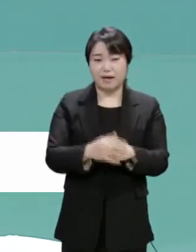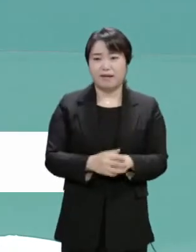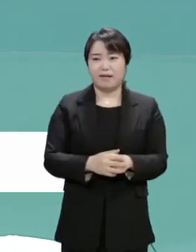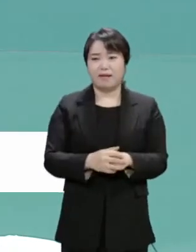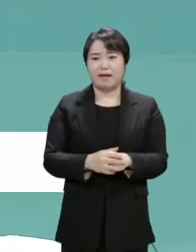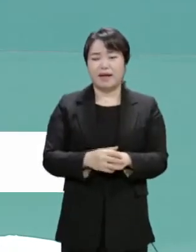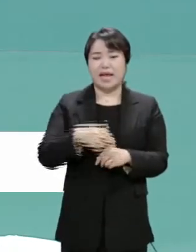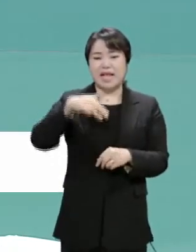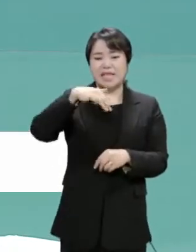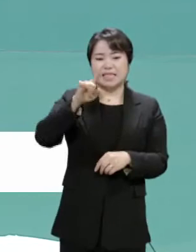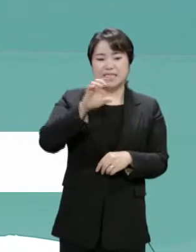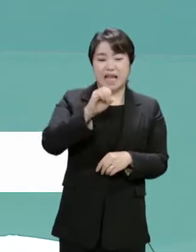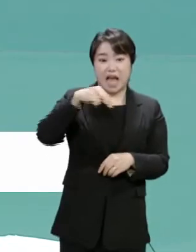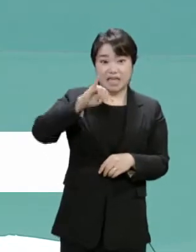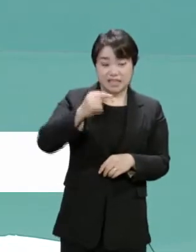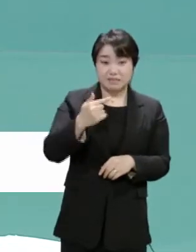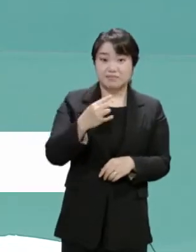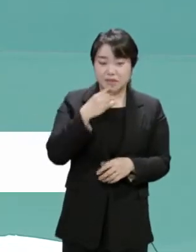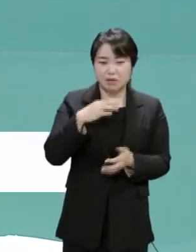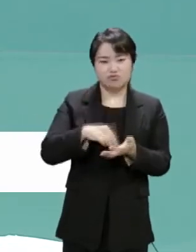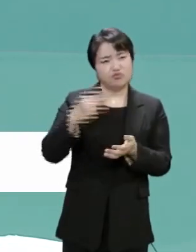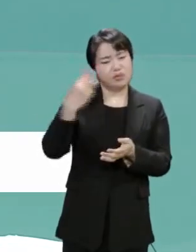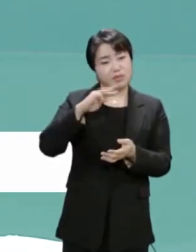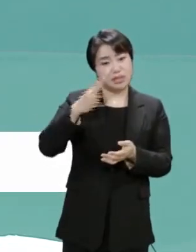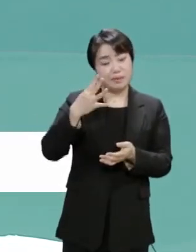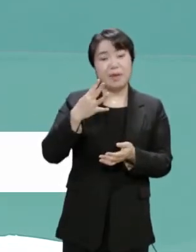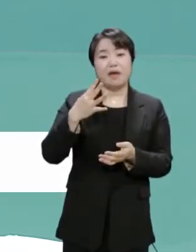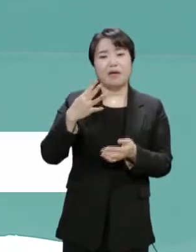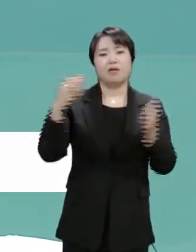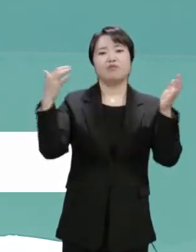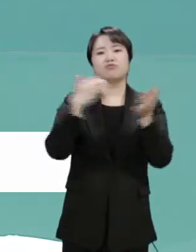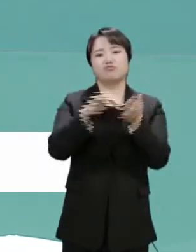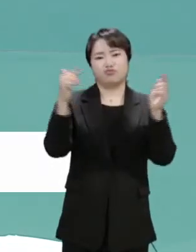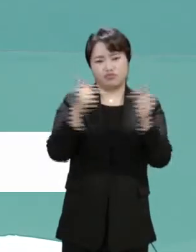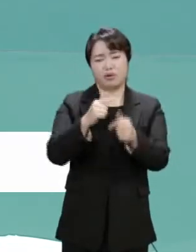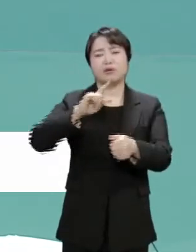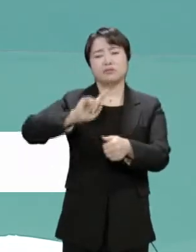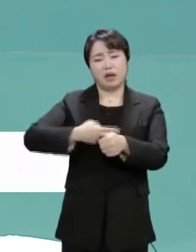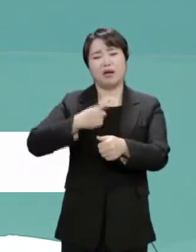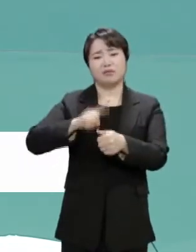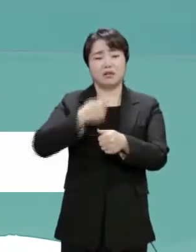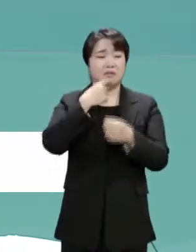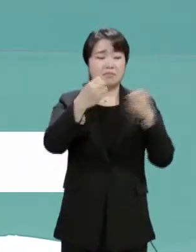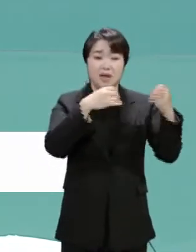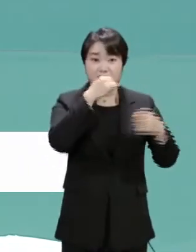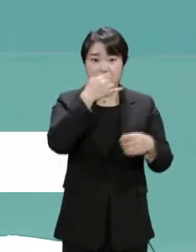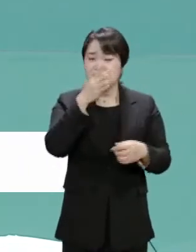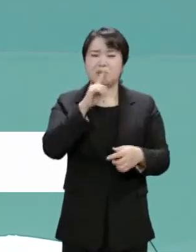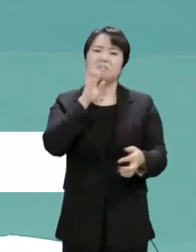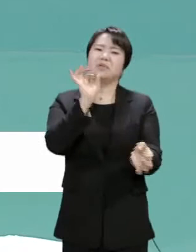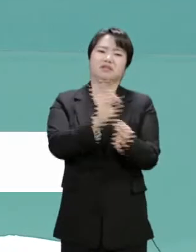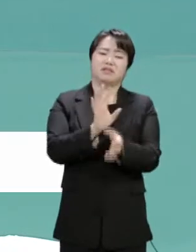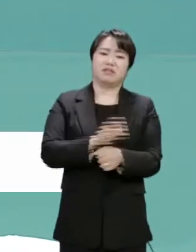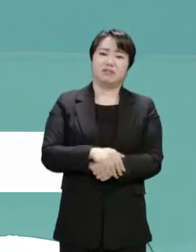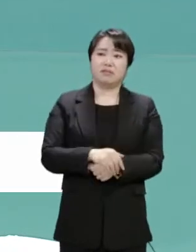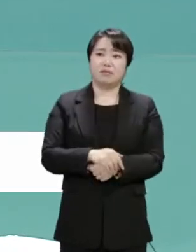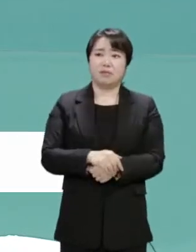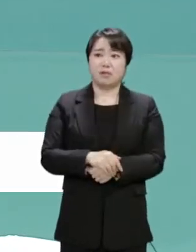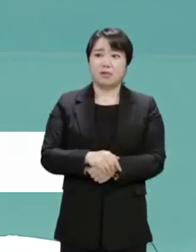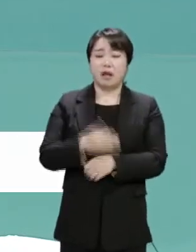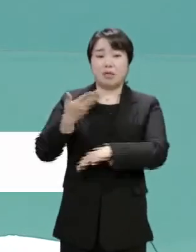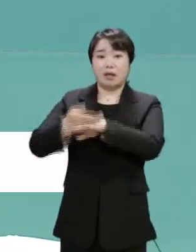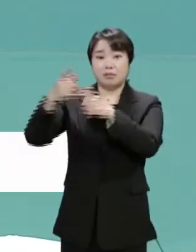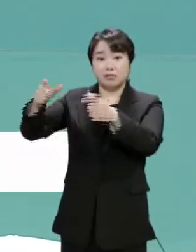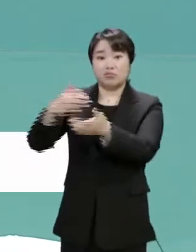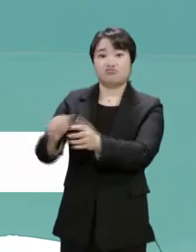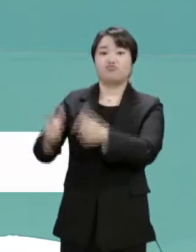뭐 창신동만 뭐 3,400명 줄어들었다. 근데 그 이건 자연스러운 현상이다라고 얘기하는데 이건 말이 안 됩니다. 그러면 교남동 같은 경우는